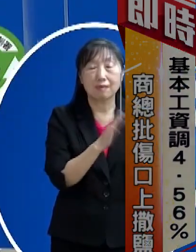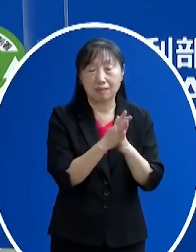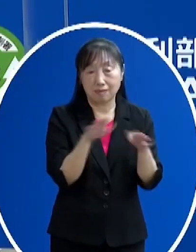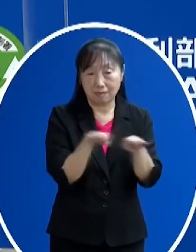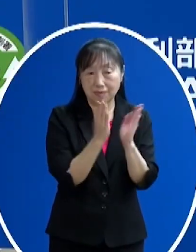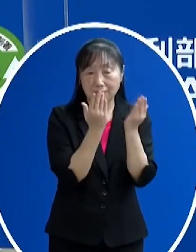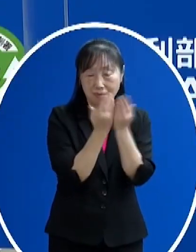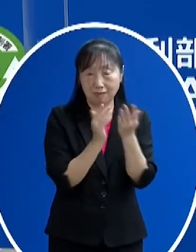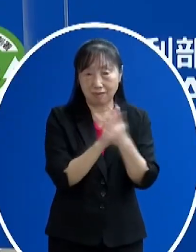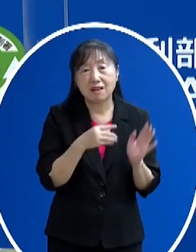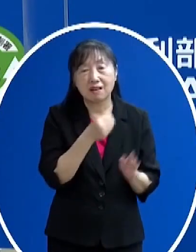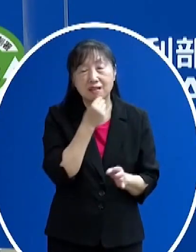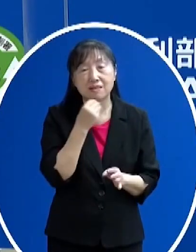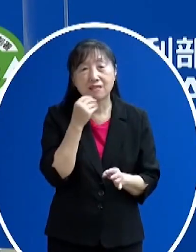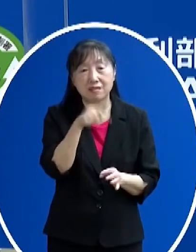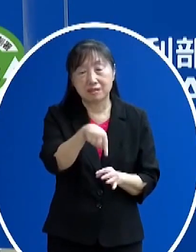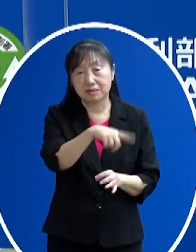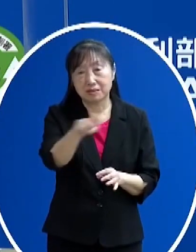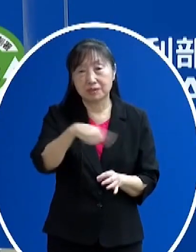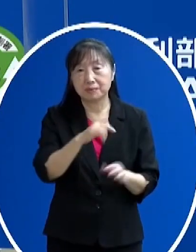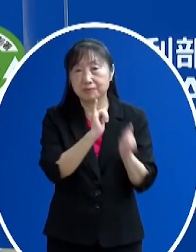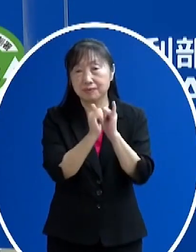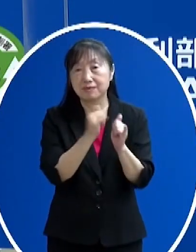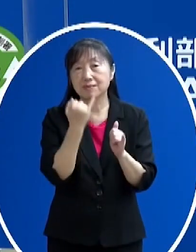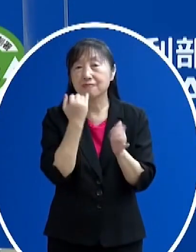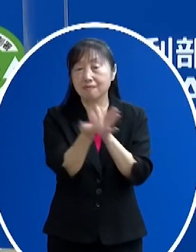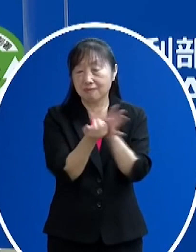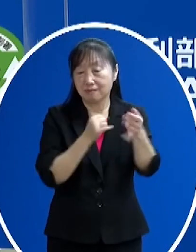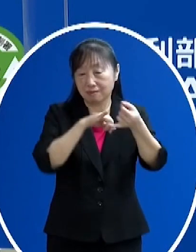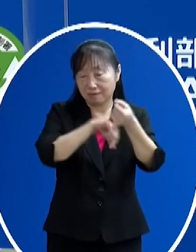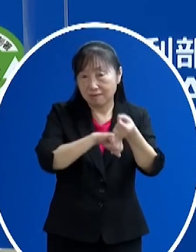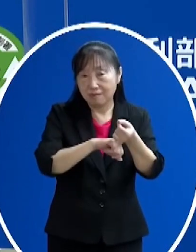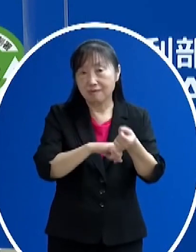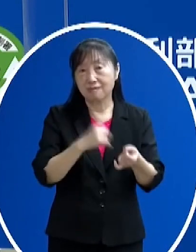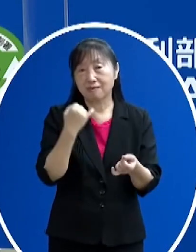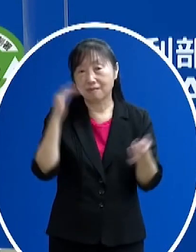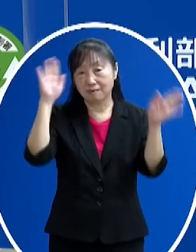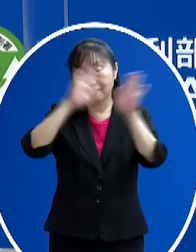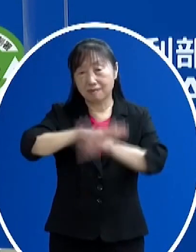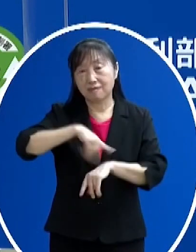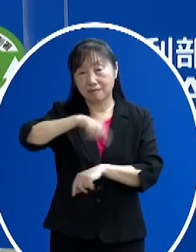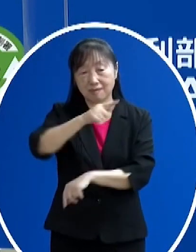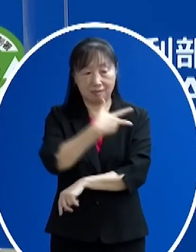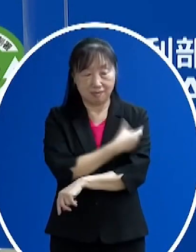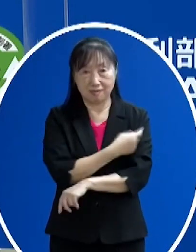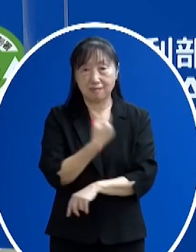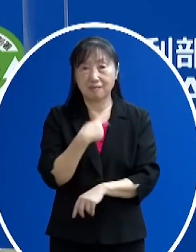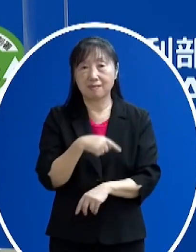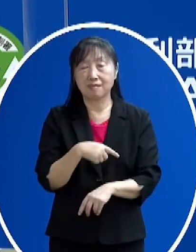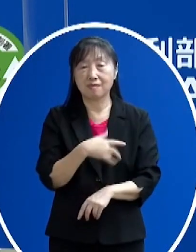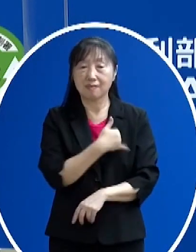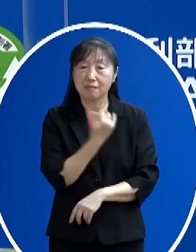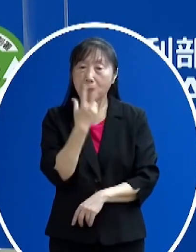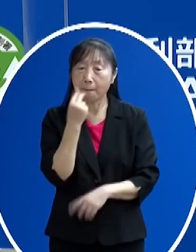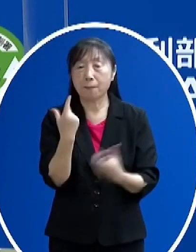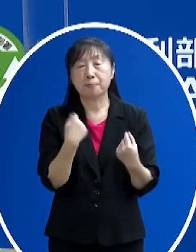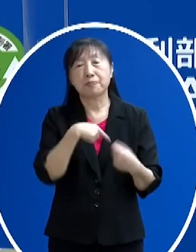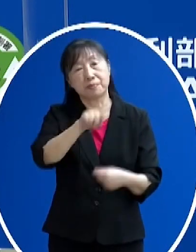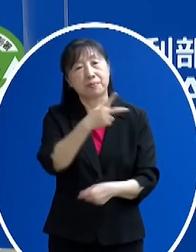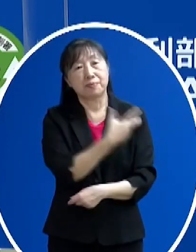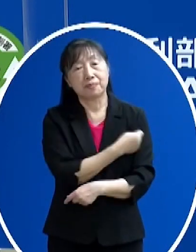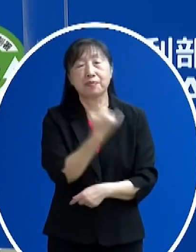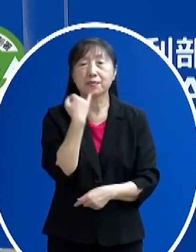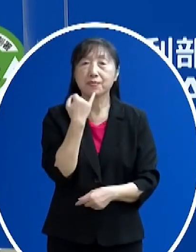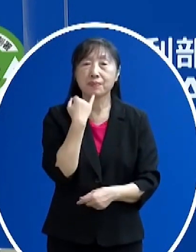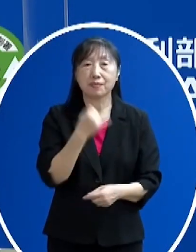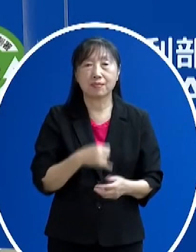的数量都比较多，幼儿的部分可以预约，然后夜间可以去接种，假日也可以接种，方便的方式，那